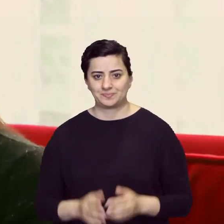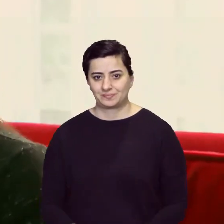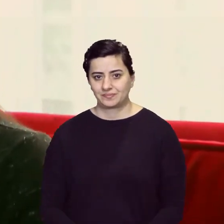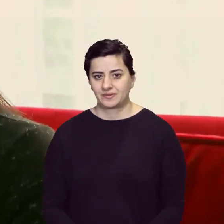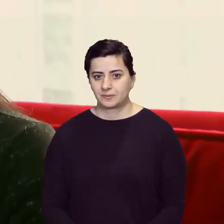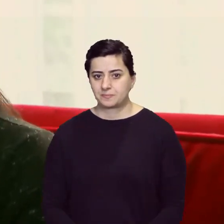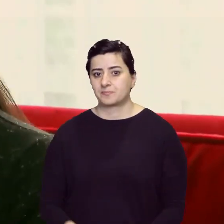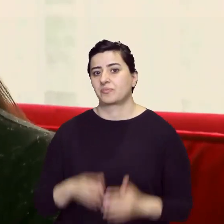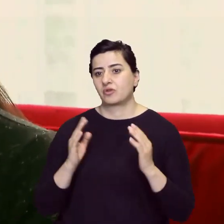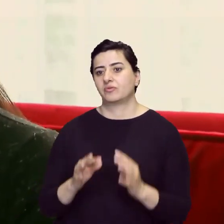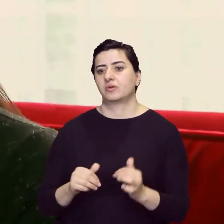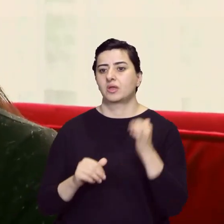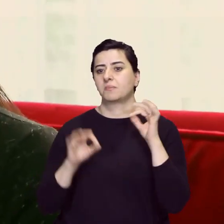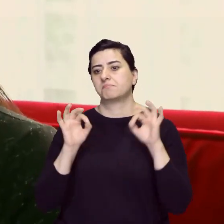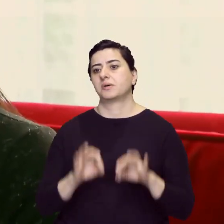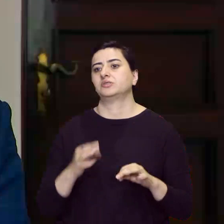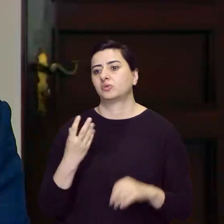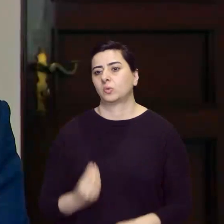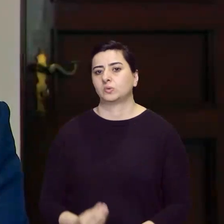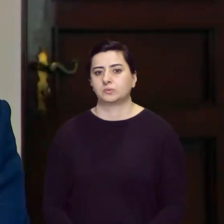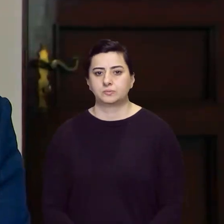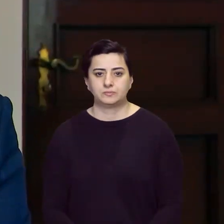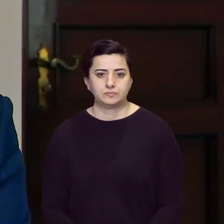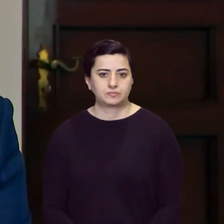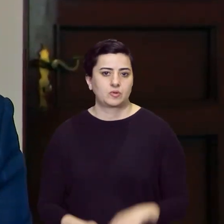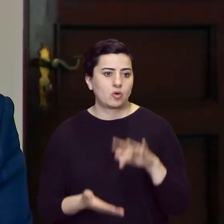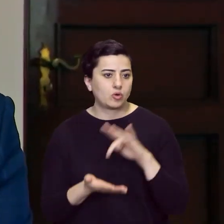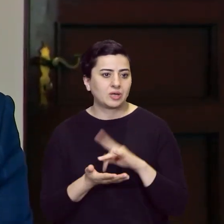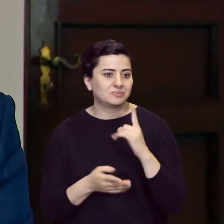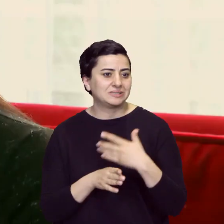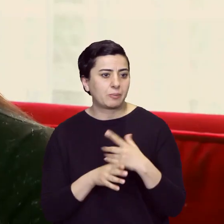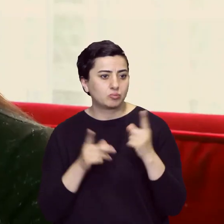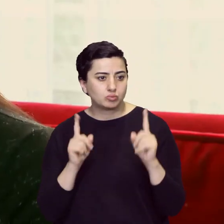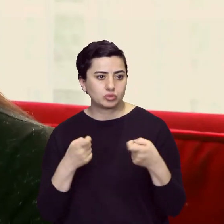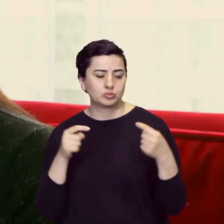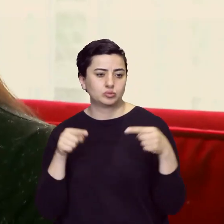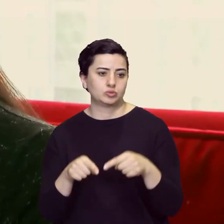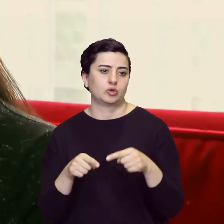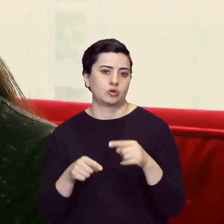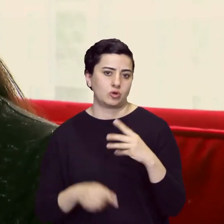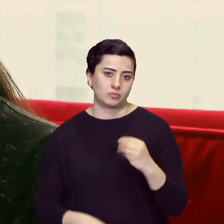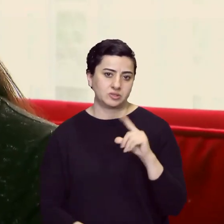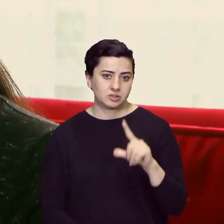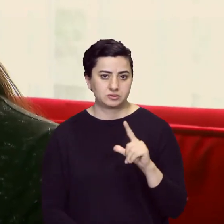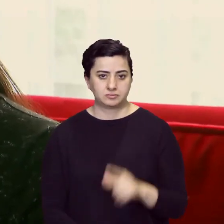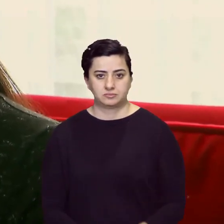Of, yine başa döndük. Ortak bir sebep bulursak bu işten sıyrılırız.